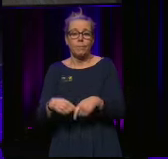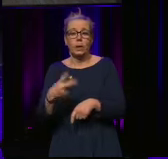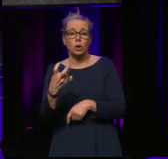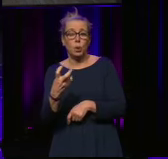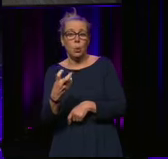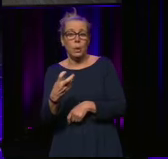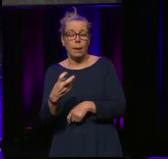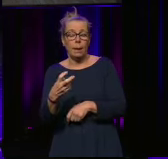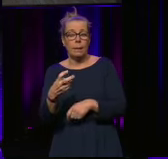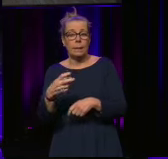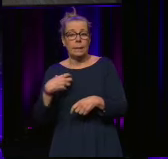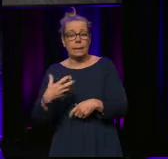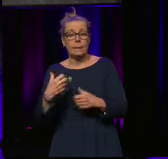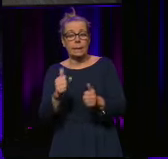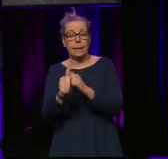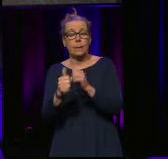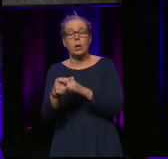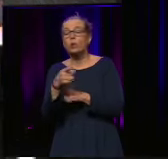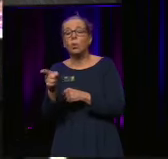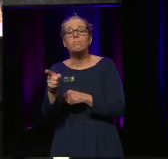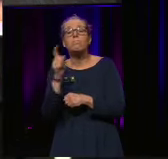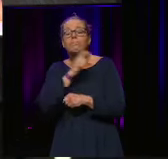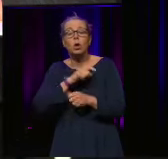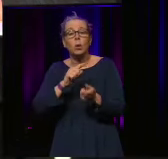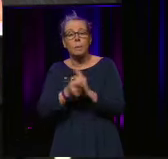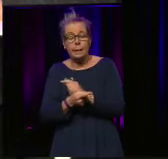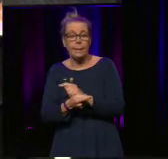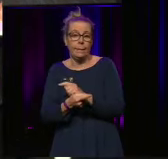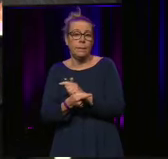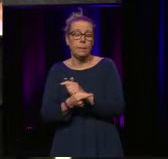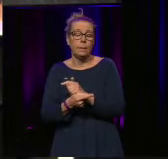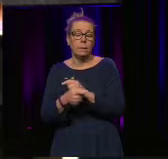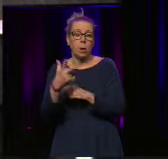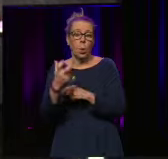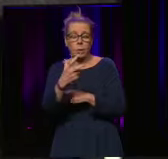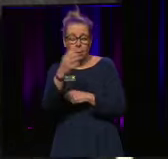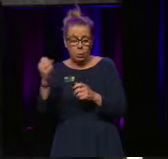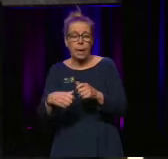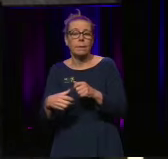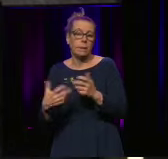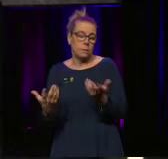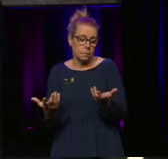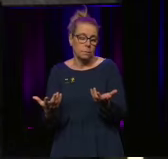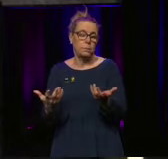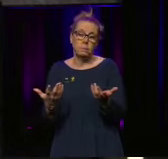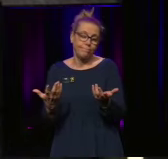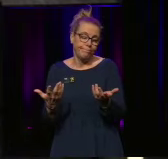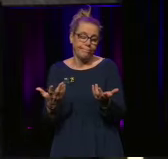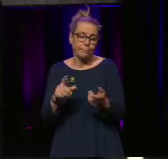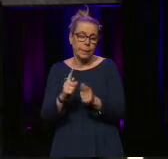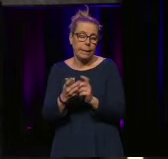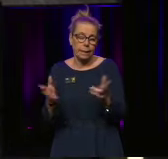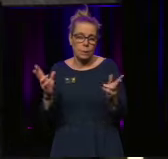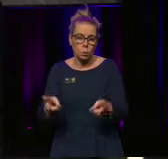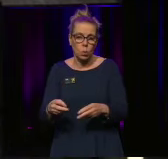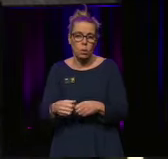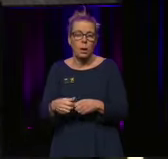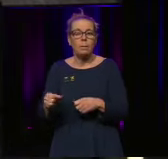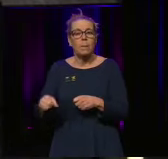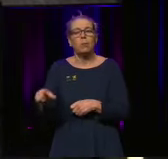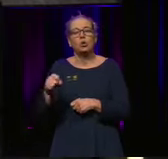inte bli de där två tredjedelarna som är nödvändiga, utan man måste vara 80% av alla